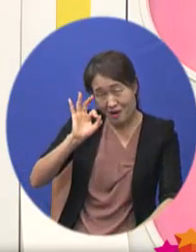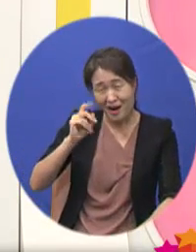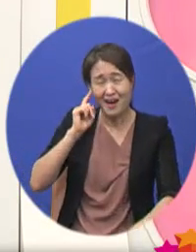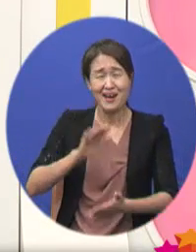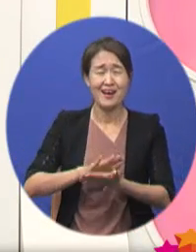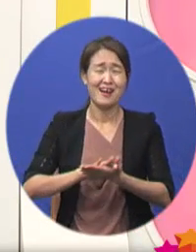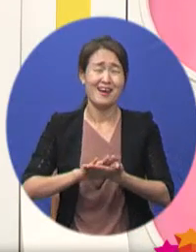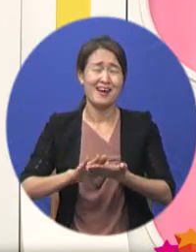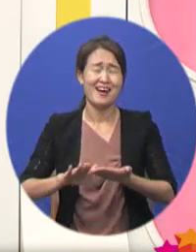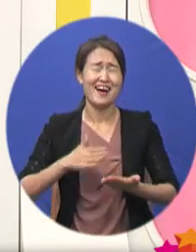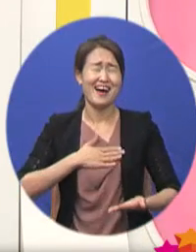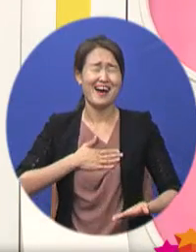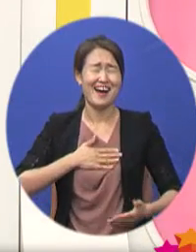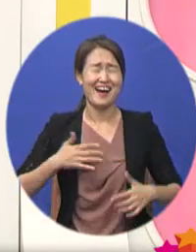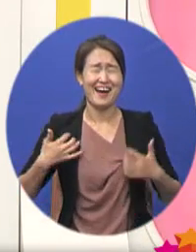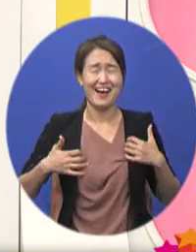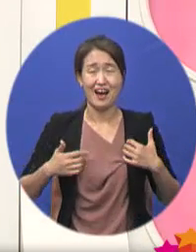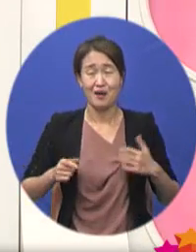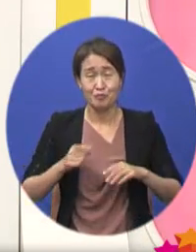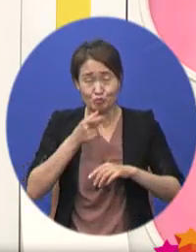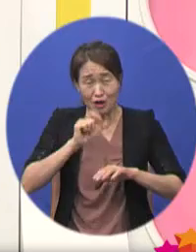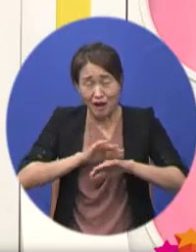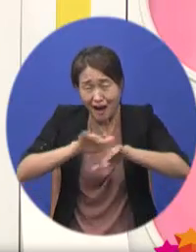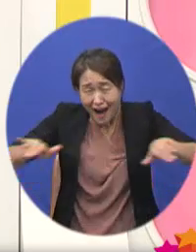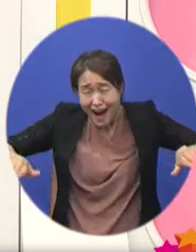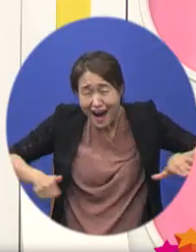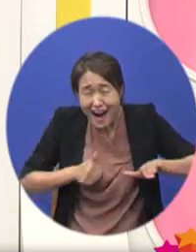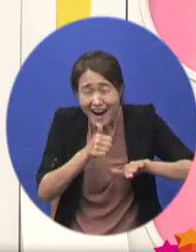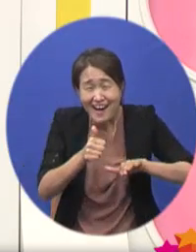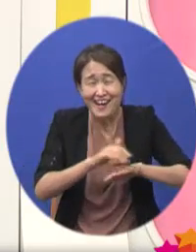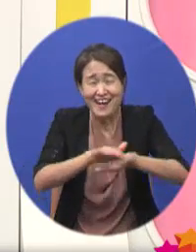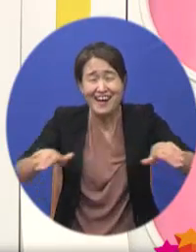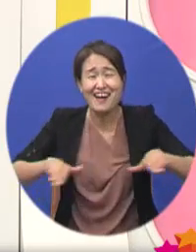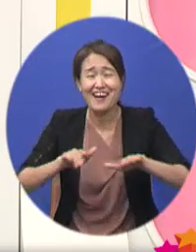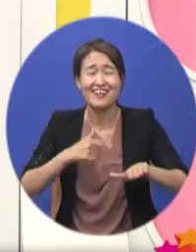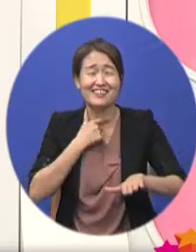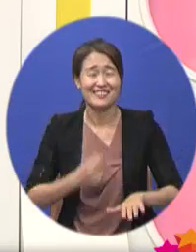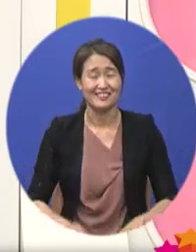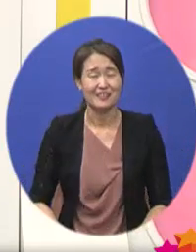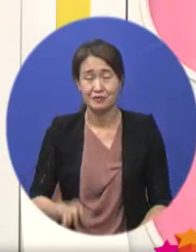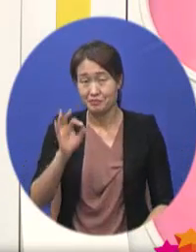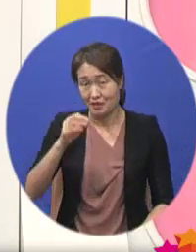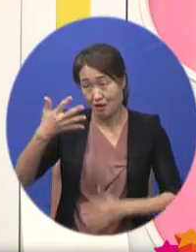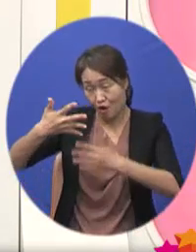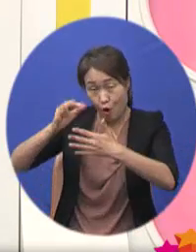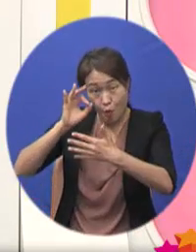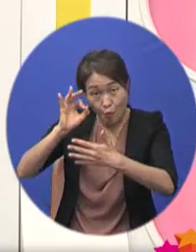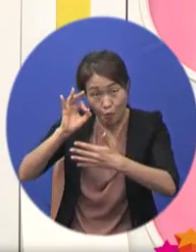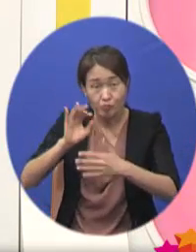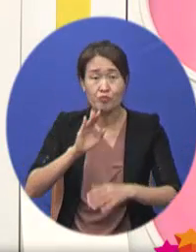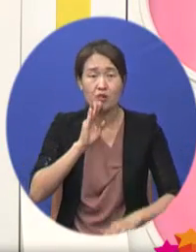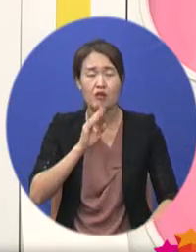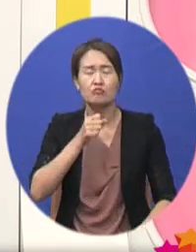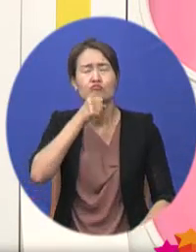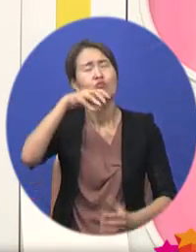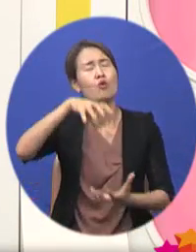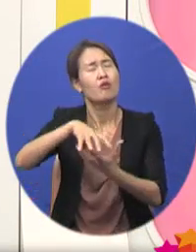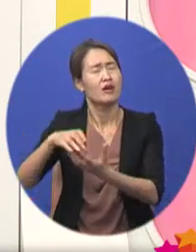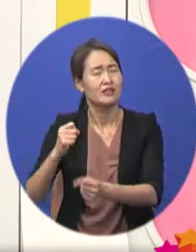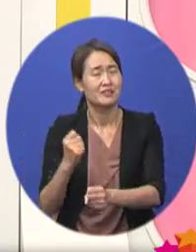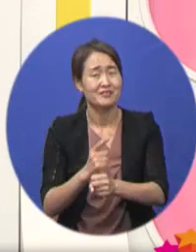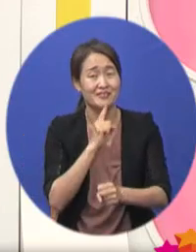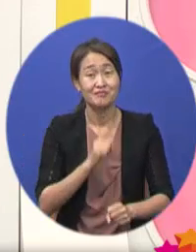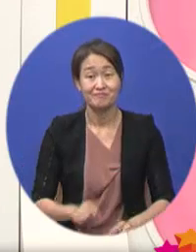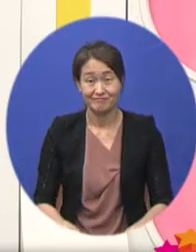그냥 시원해지는 기분이에요. 아, 물에 들어가고 싶어요? 아, 네. 자, 이렇게 뮤직비디오 보고 오니까 점수 네. 결과가